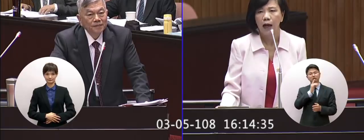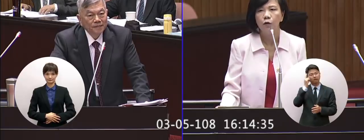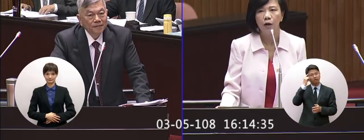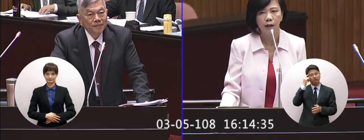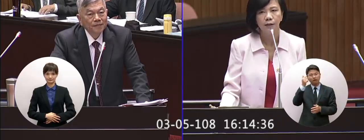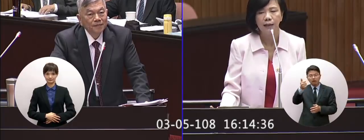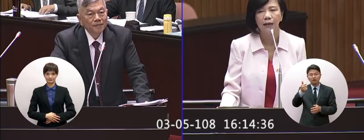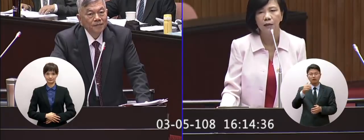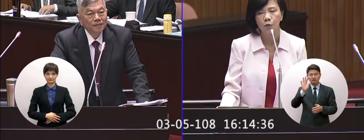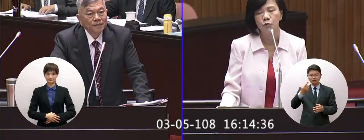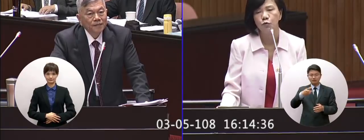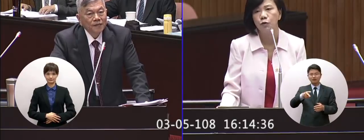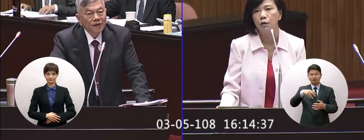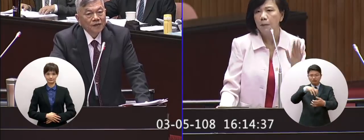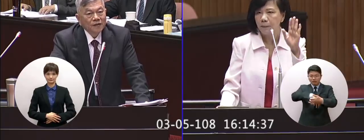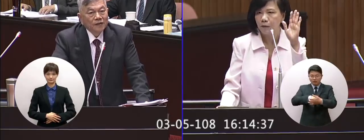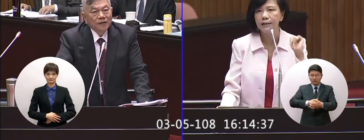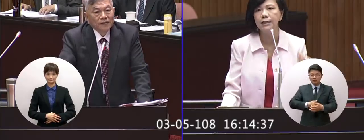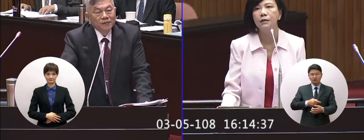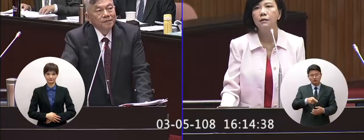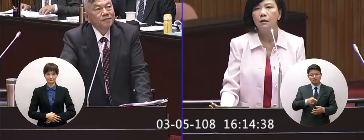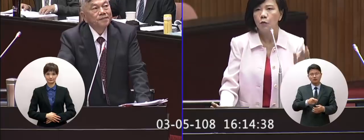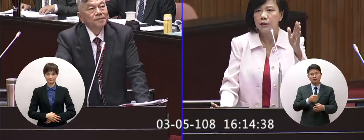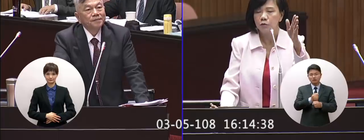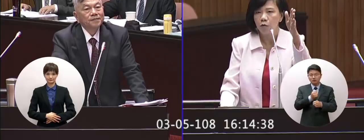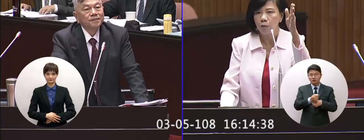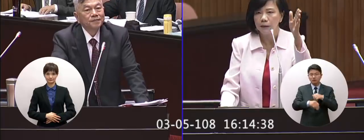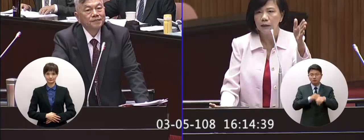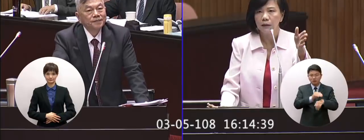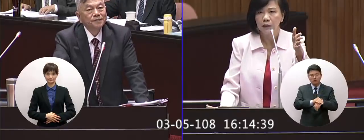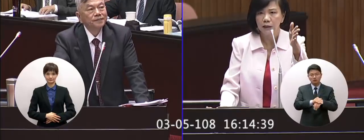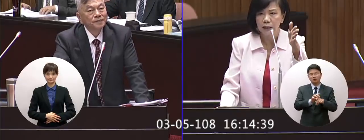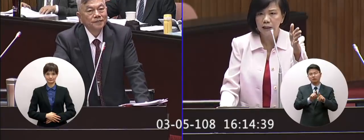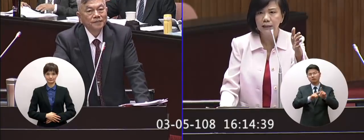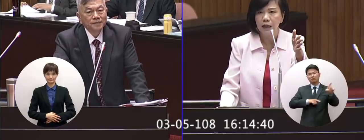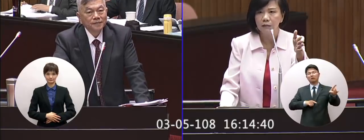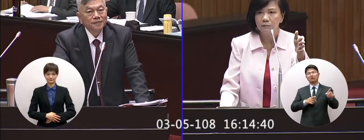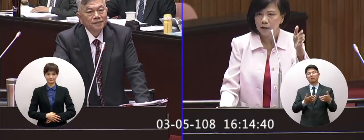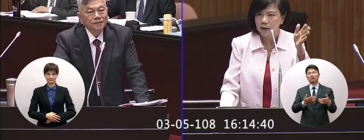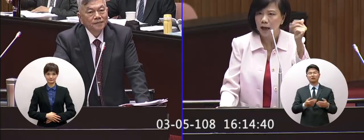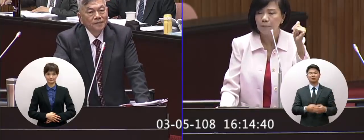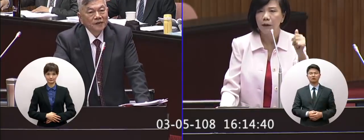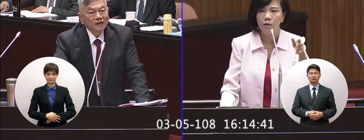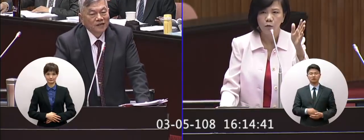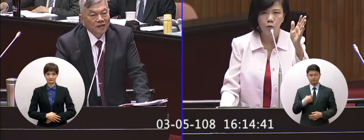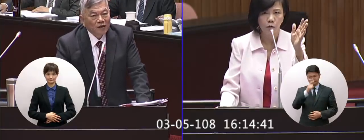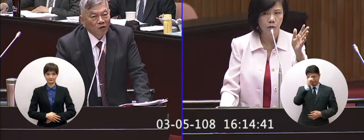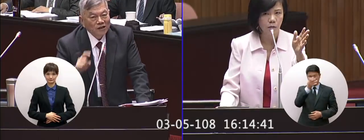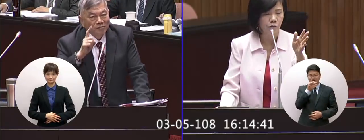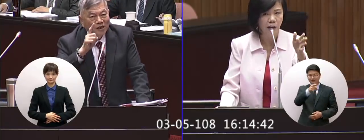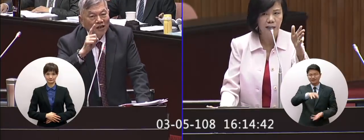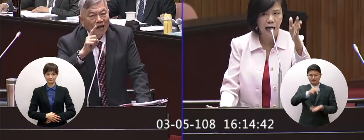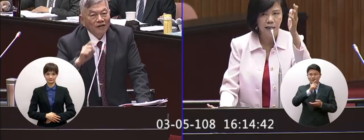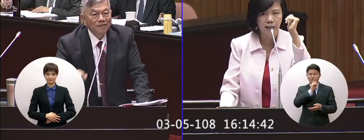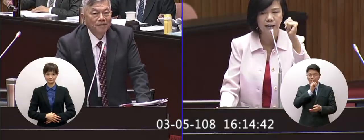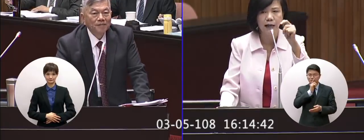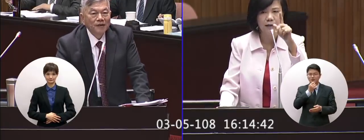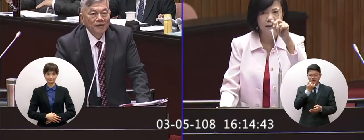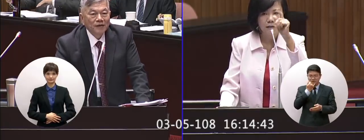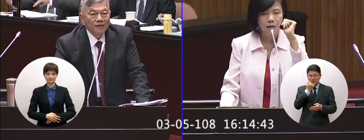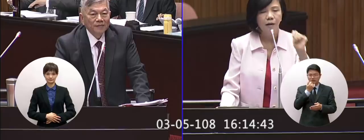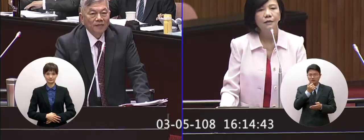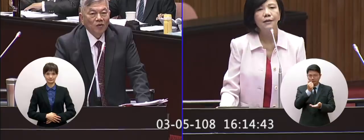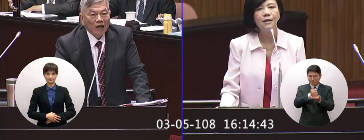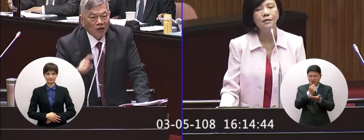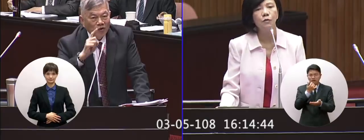哈，还有很大的一段距离。没关系，我希望我们的你的理想可以达标， 我 非常期